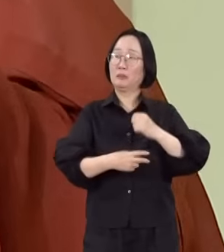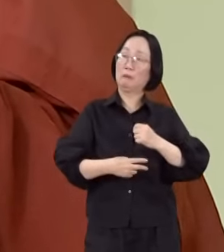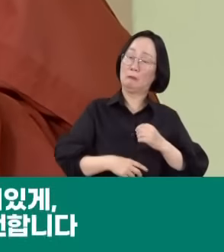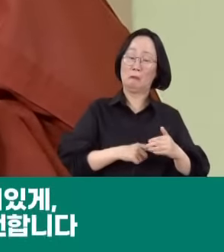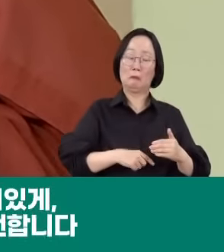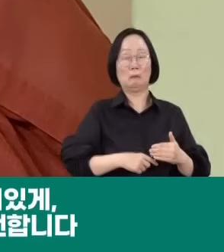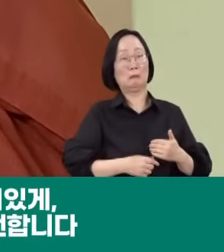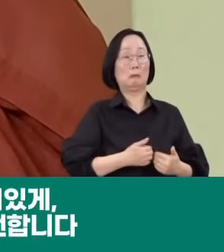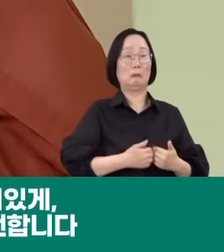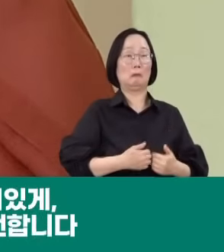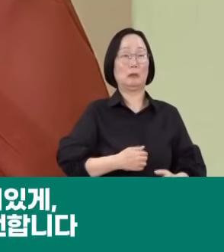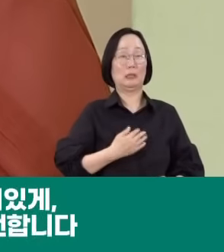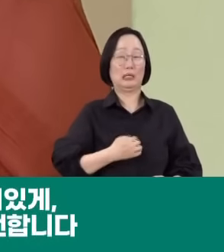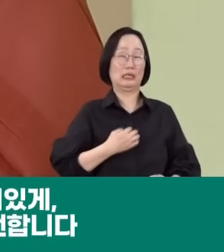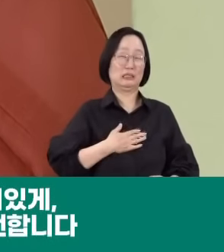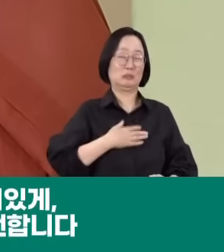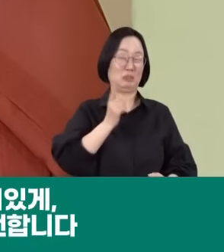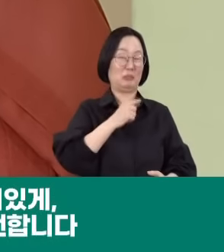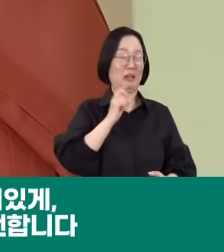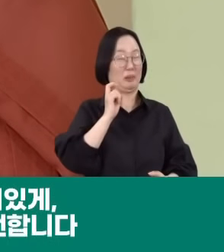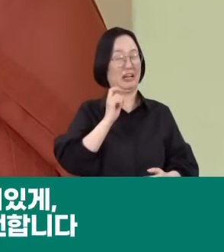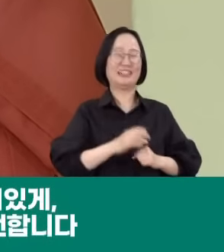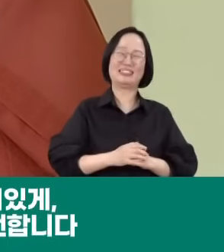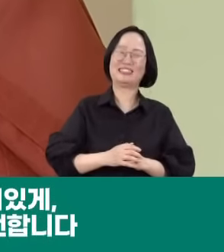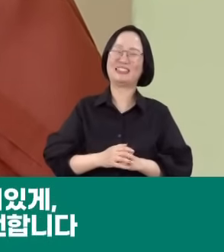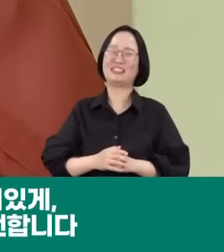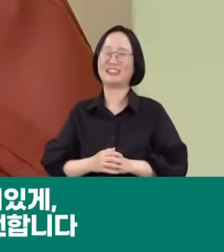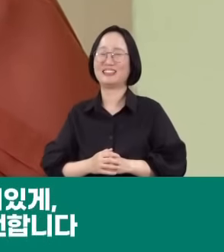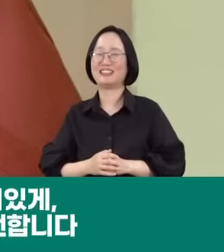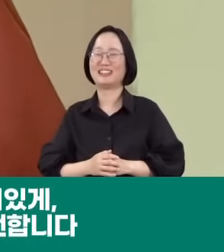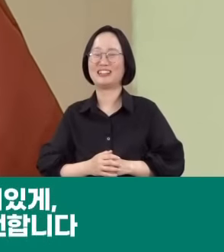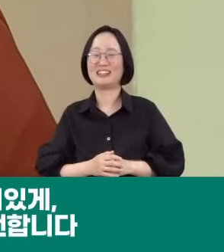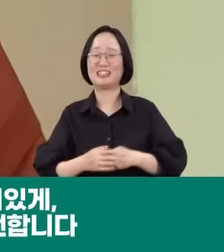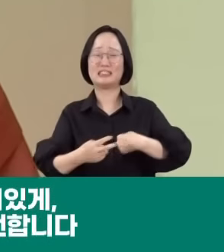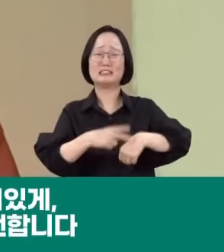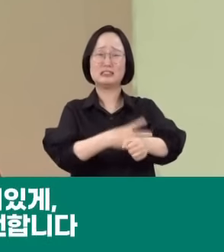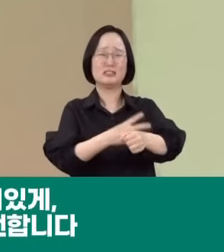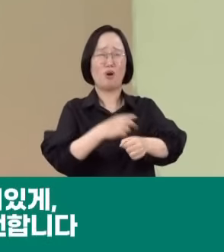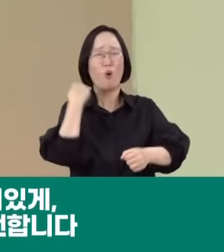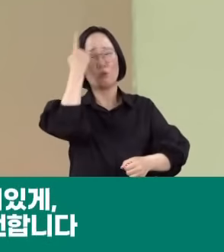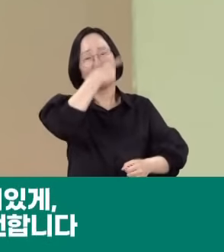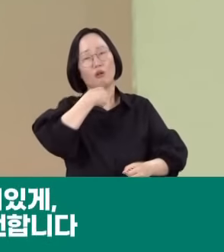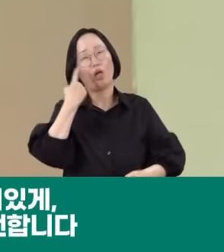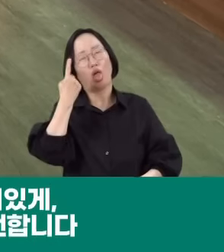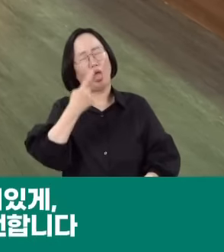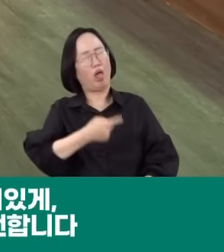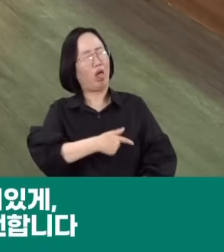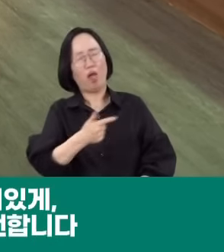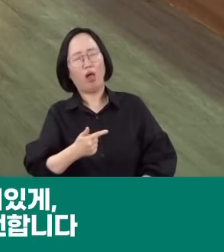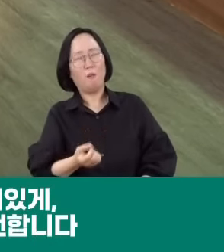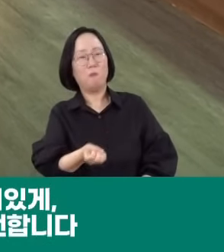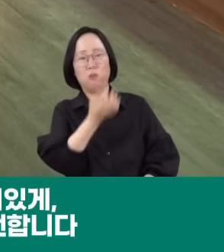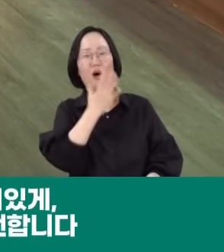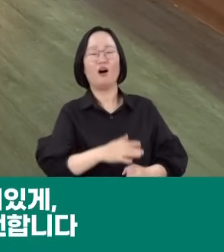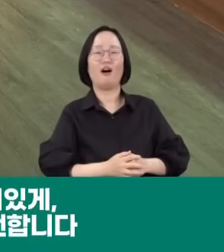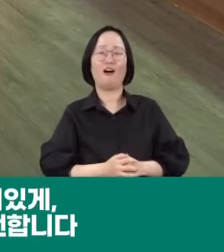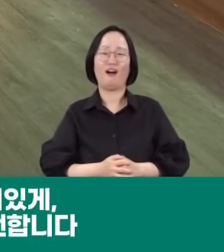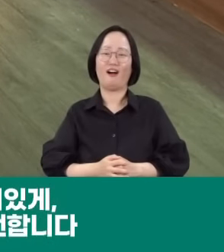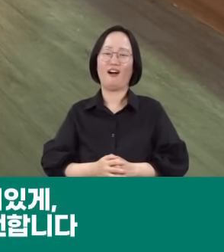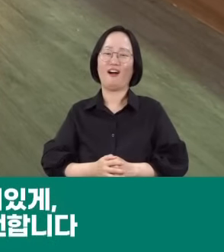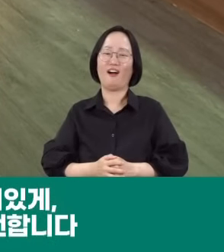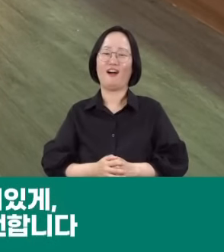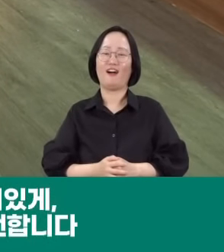기분 엄청 나쁘겠어 의사가 얼굴이 엄청 못생기게 생겼대요 그런데 엊그저께